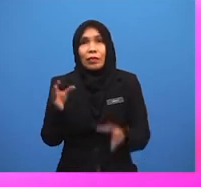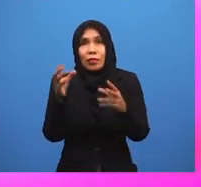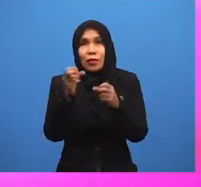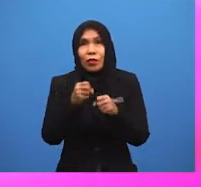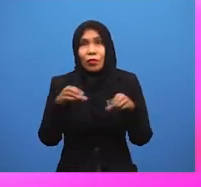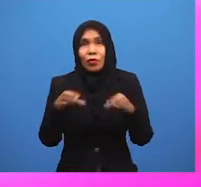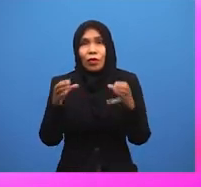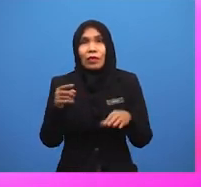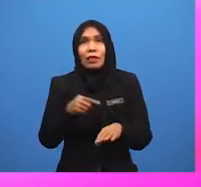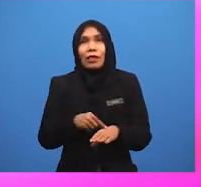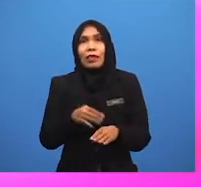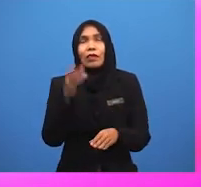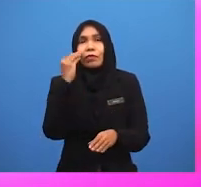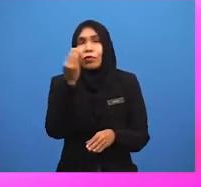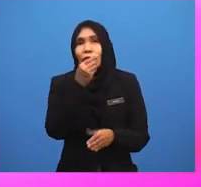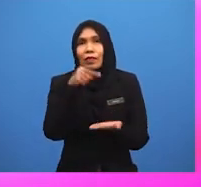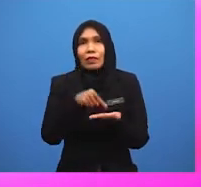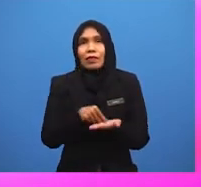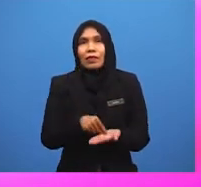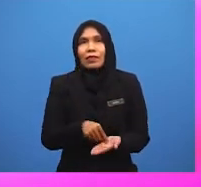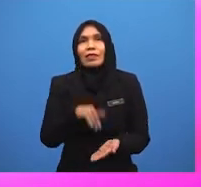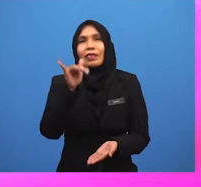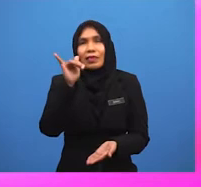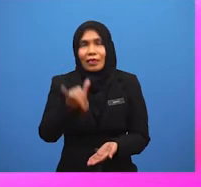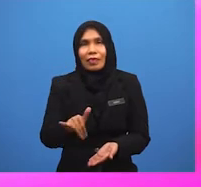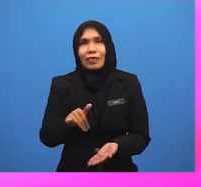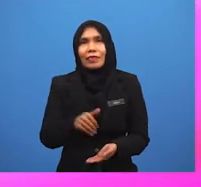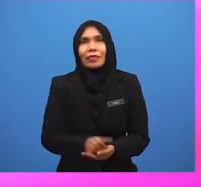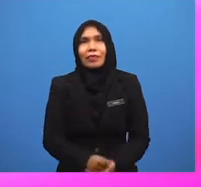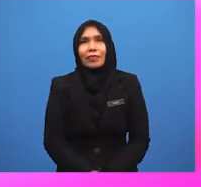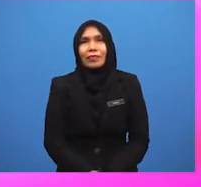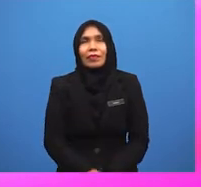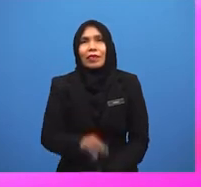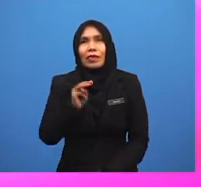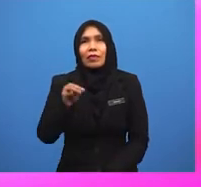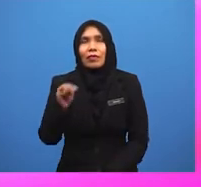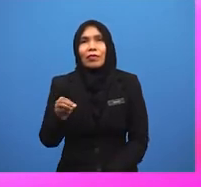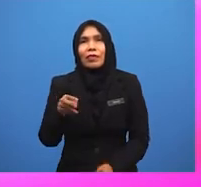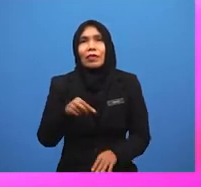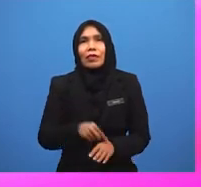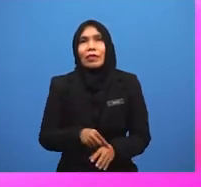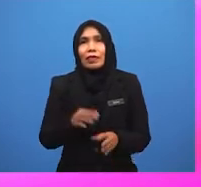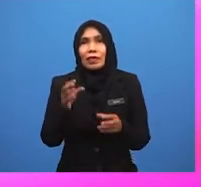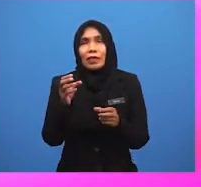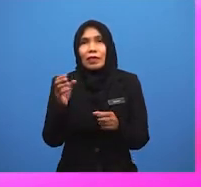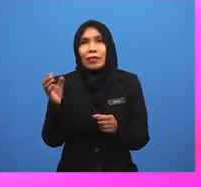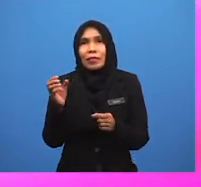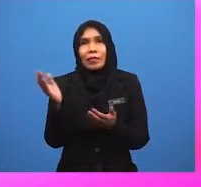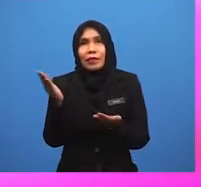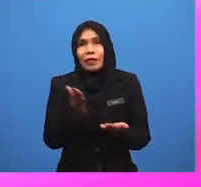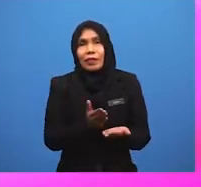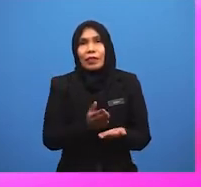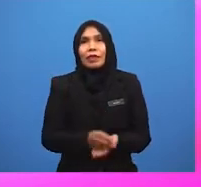ini? Ya, tentu nak kan? Baik, murid-murid diminta menghasilkan bunga